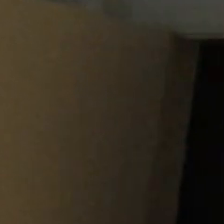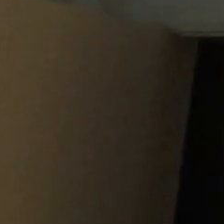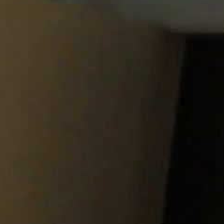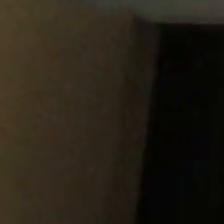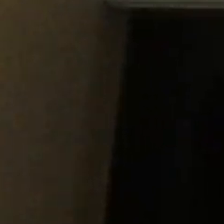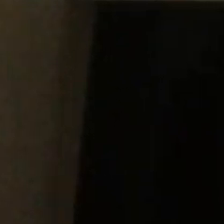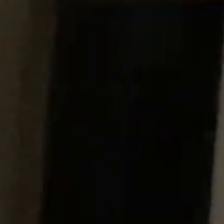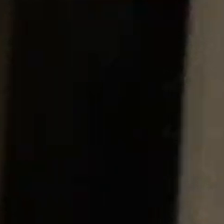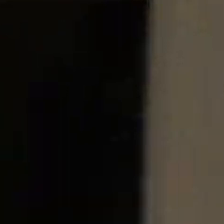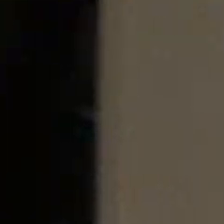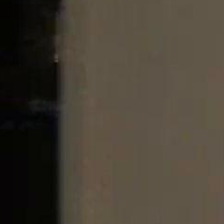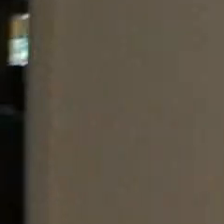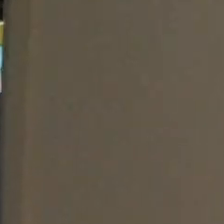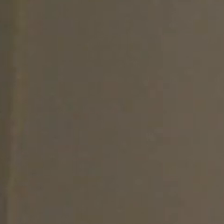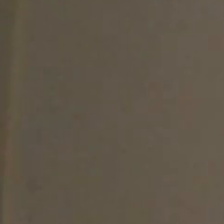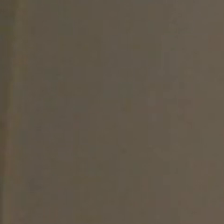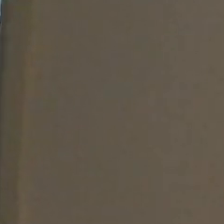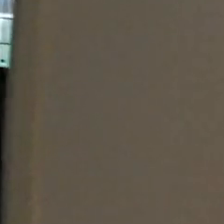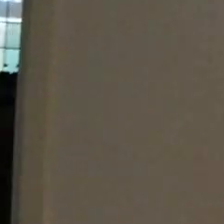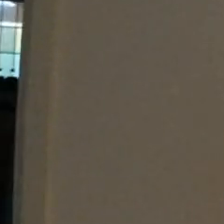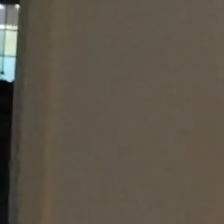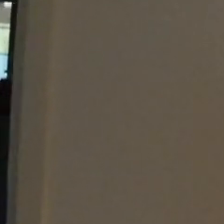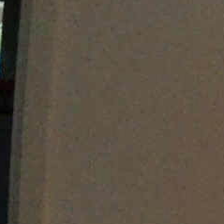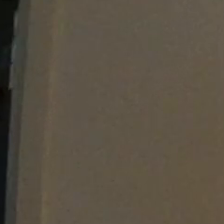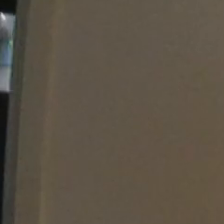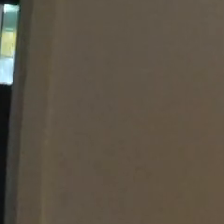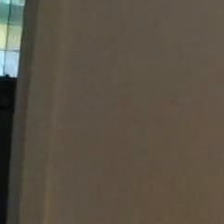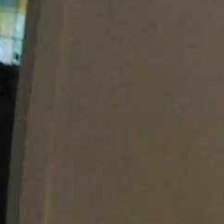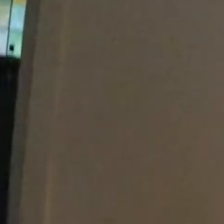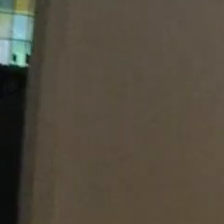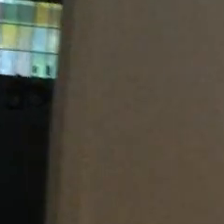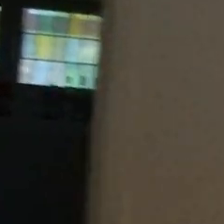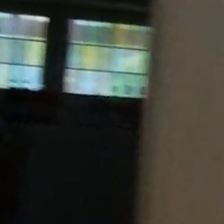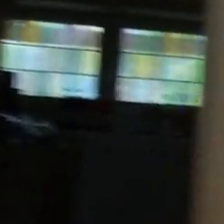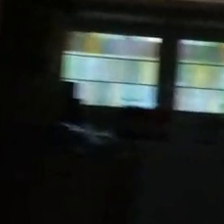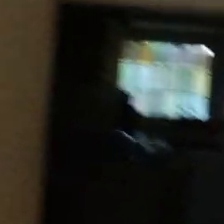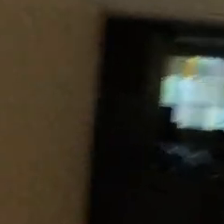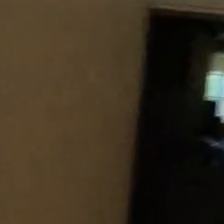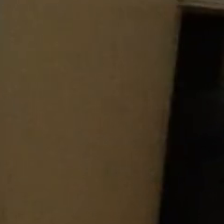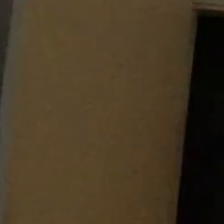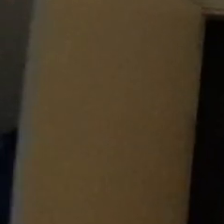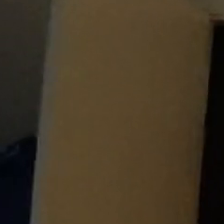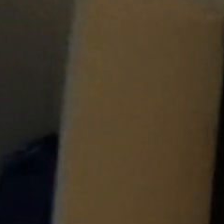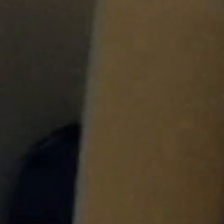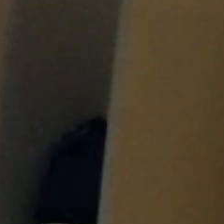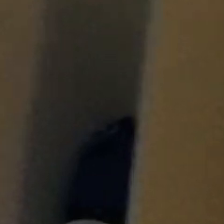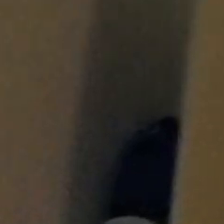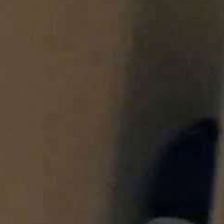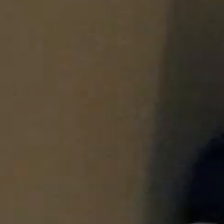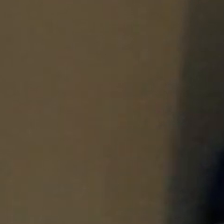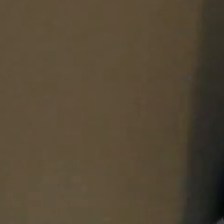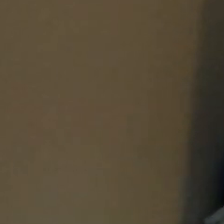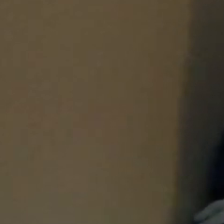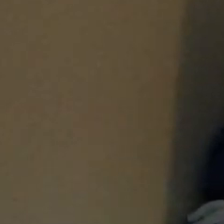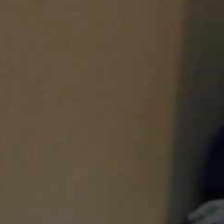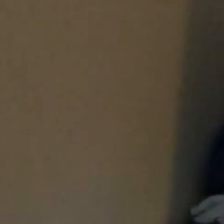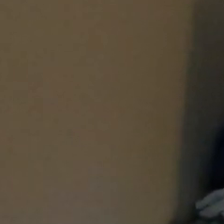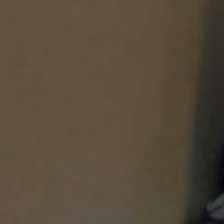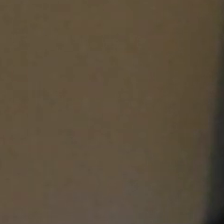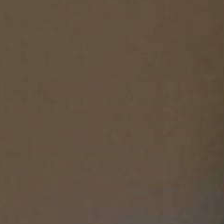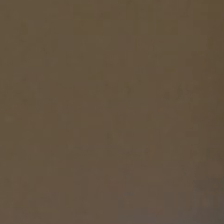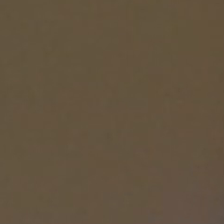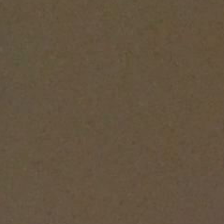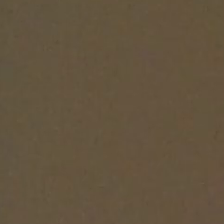har altså snart 14.000 videoer på min YouTube-kanal. Der er et vigtigt pressemøde, der er det, men der kommer flere